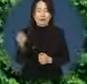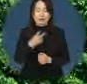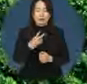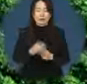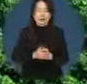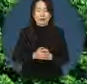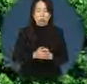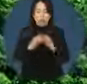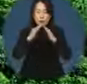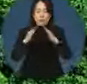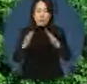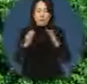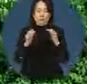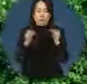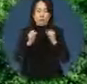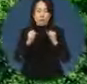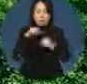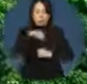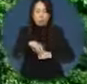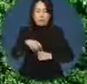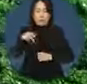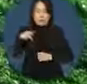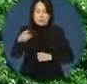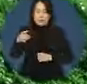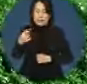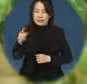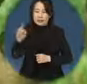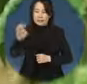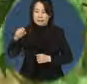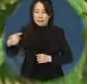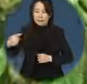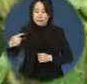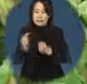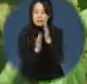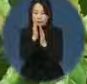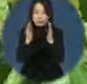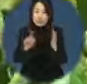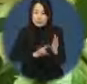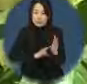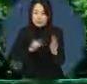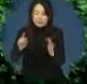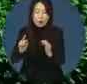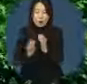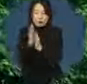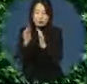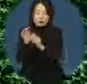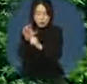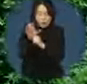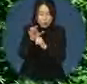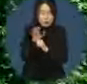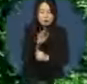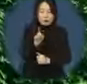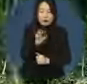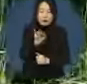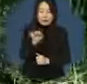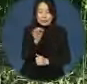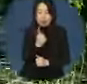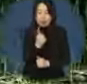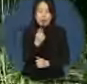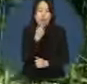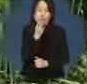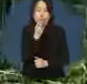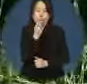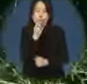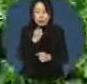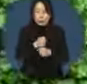아프다고 하던데요 부분을 캔 어프 라는 식물이 탑니다 예 그걸 캐나 풀을 이용해서 바이오 플라스틱을 제조하게 하는 것 바이오 로